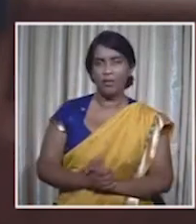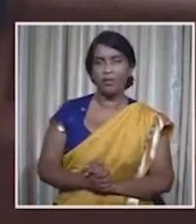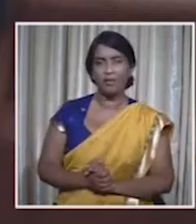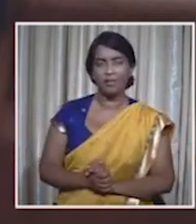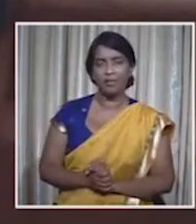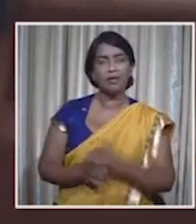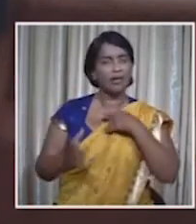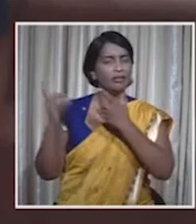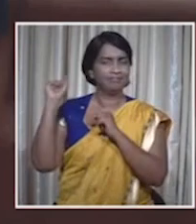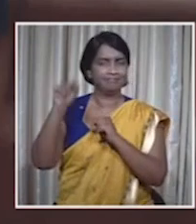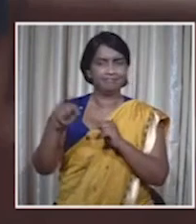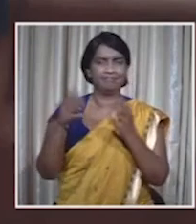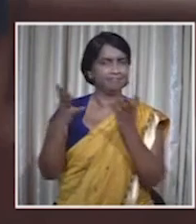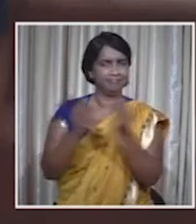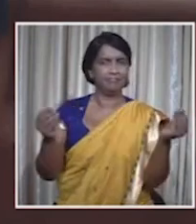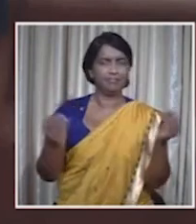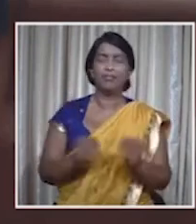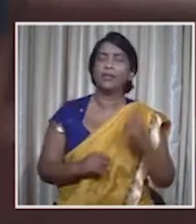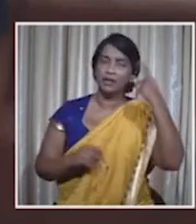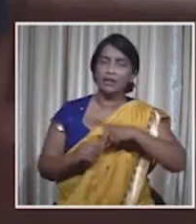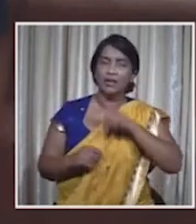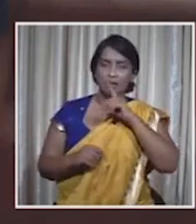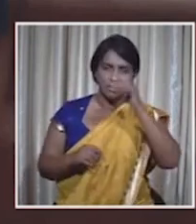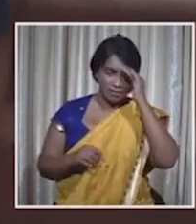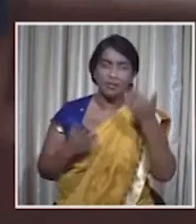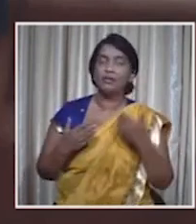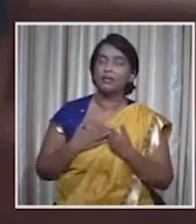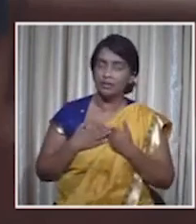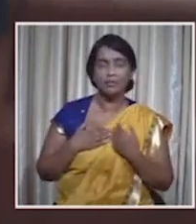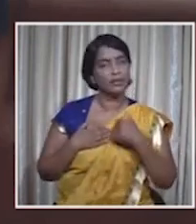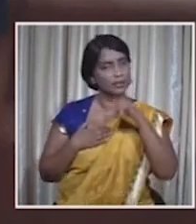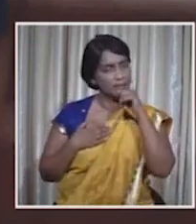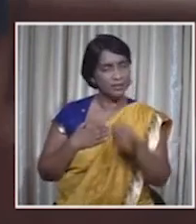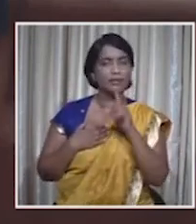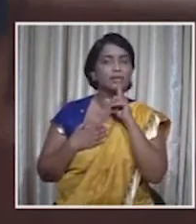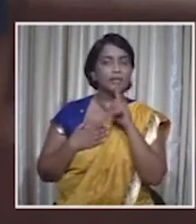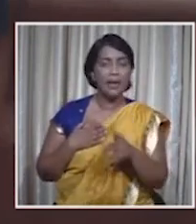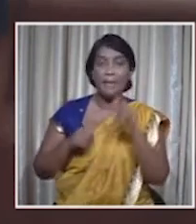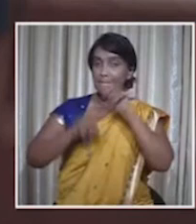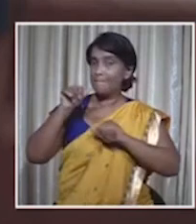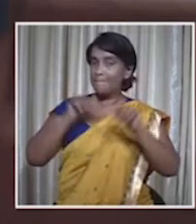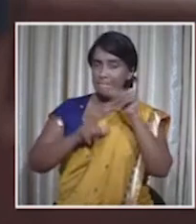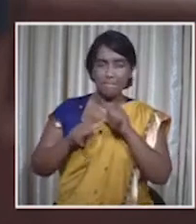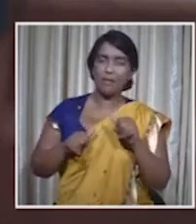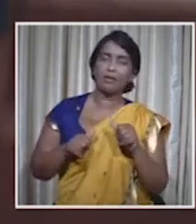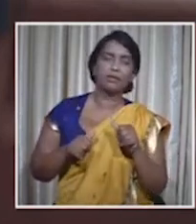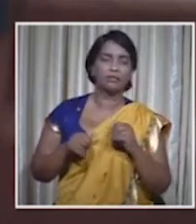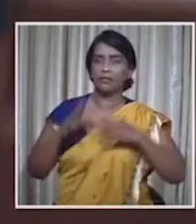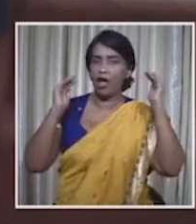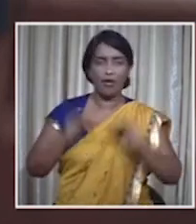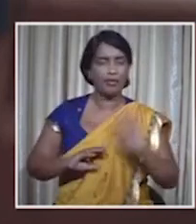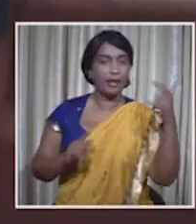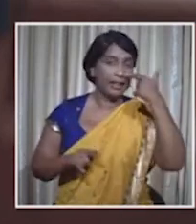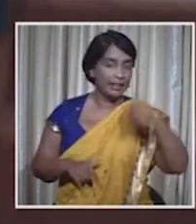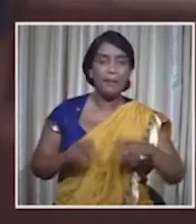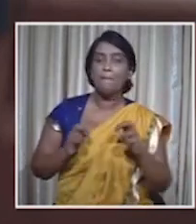ගේම් ගහන්නේ නැතුව. ඒ නිසා නියෝජ්‍ය කතානායකතුමනි අපි පැහැදිලිව කියනවා බෙහෙත් අඩු කරන්න දෙන්නේ නැහැ. තෙල් ටිකේ ප්‍රශ්නේත්